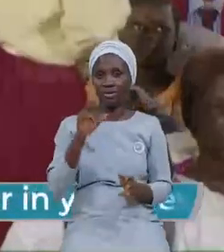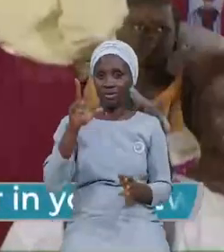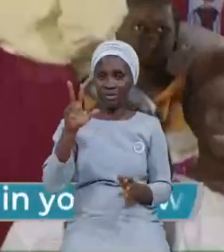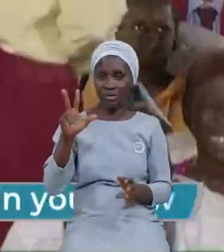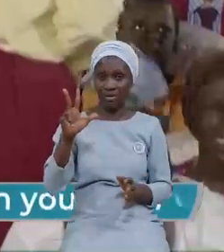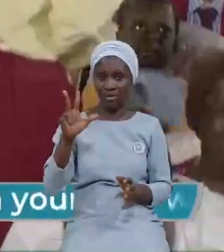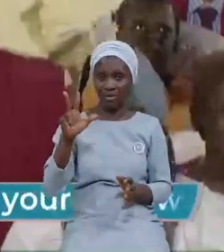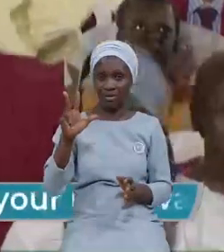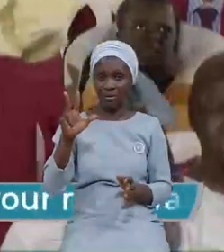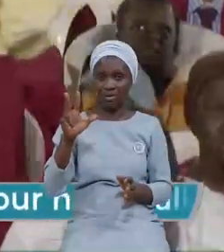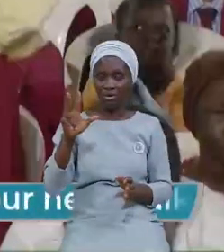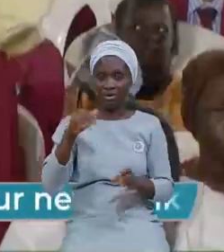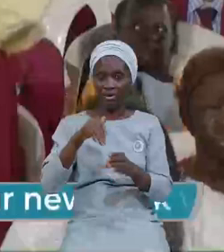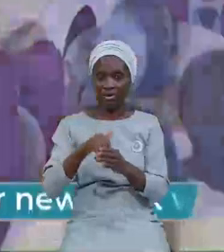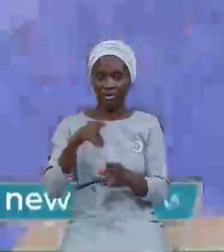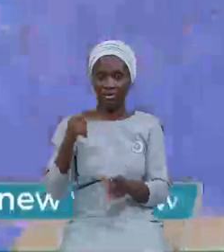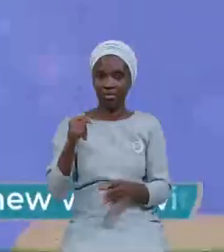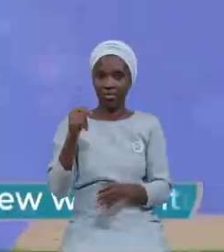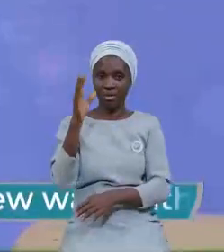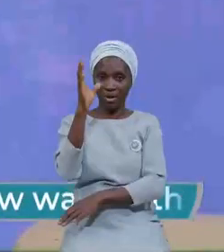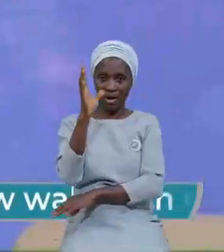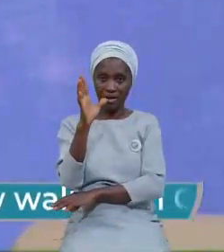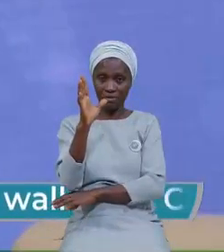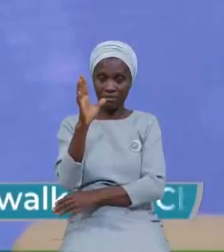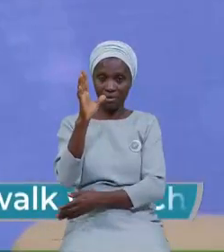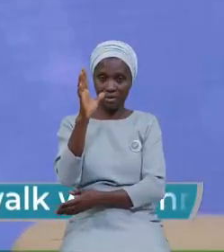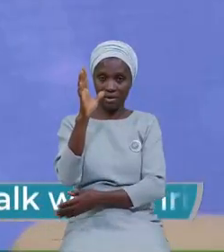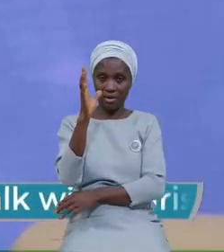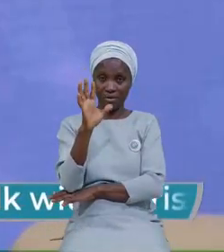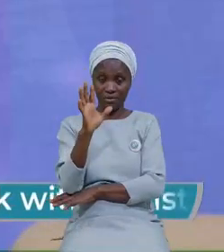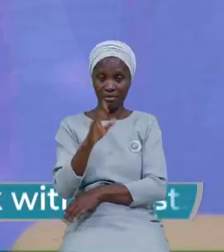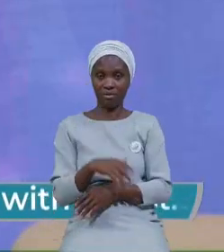détails et les informations sur le lieu